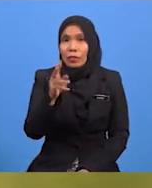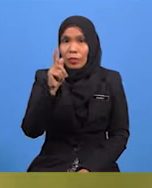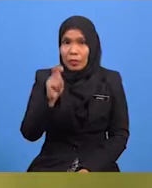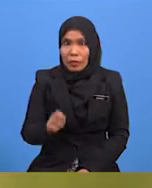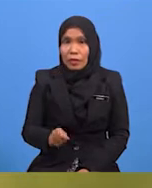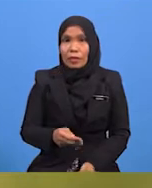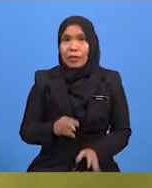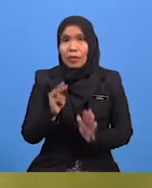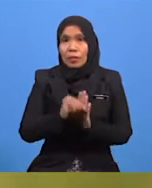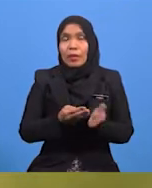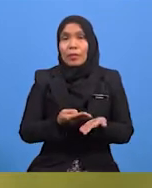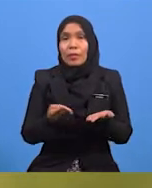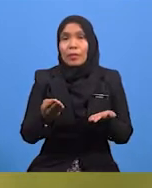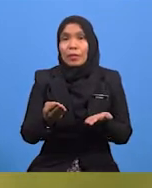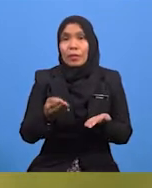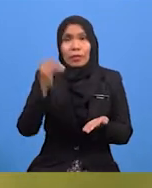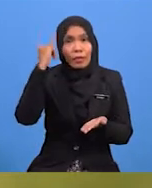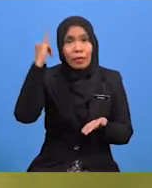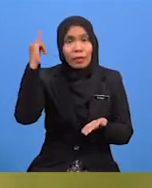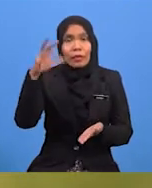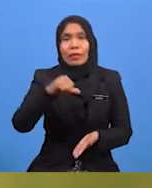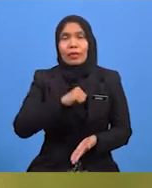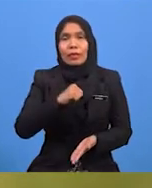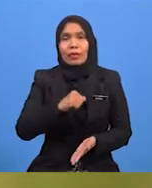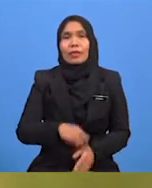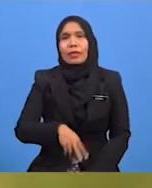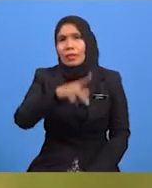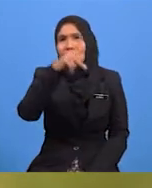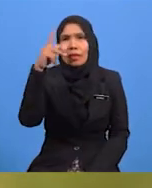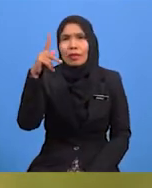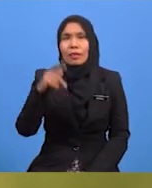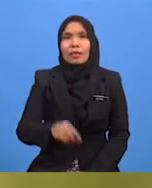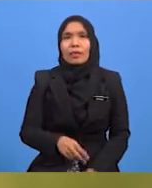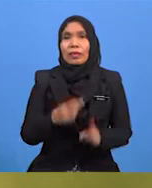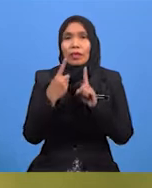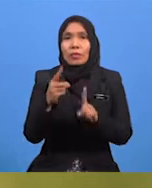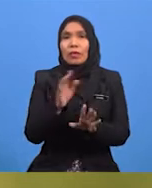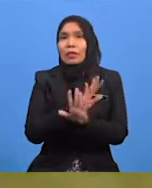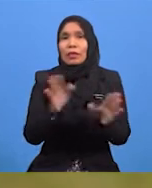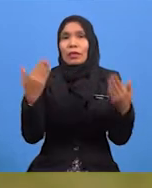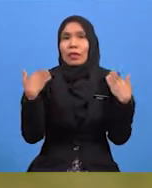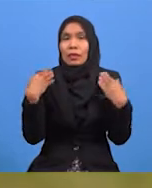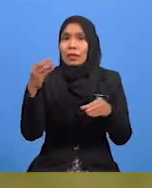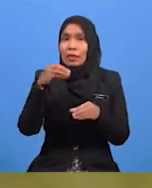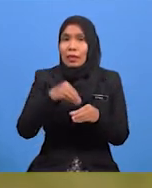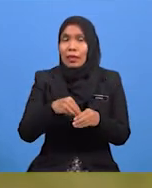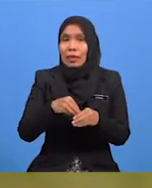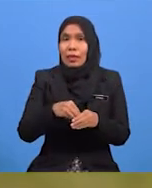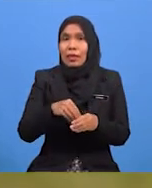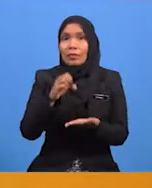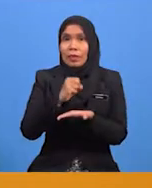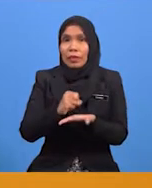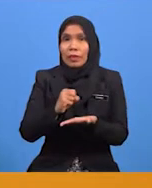sendiri kerana jawapannya tidak ada di dalam petikan ataupun sajak. Soalannya